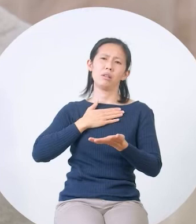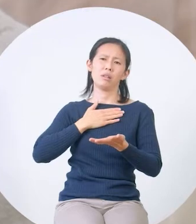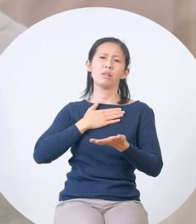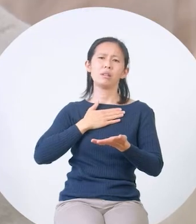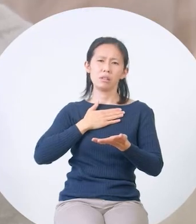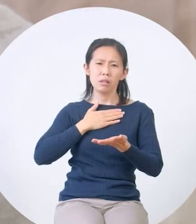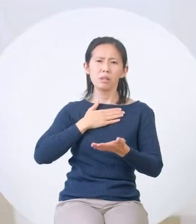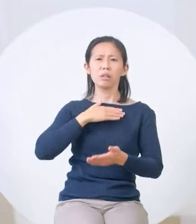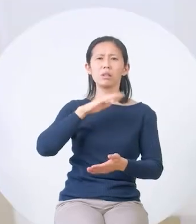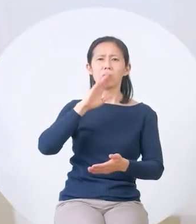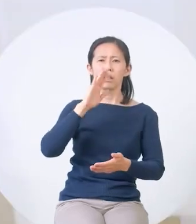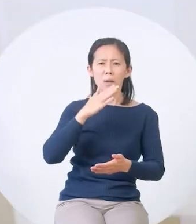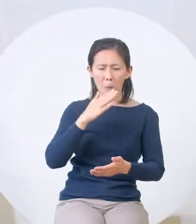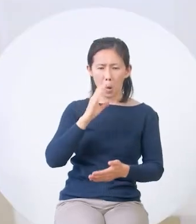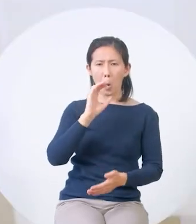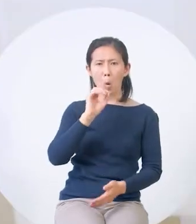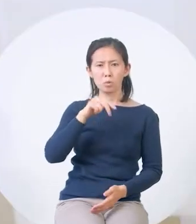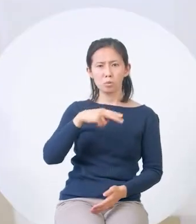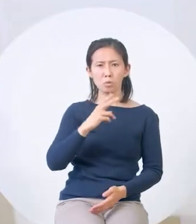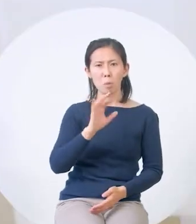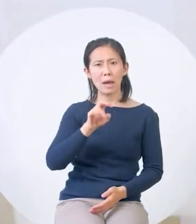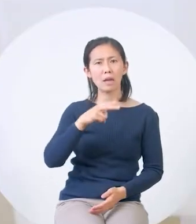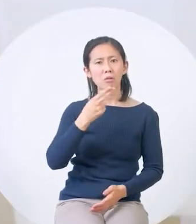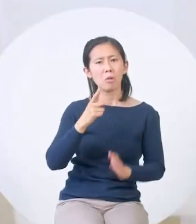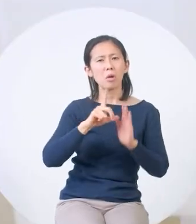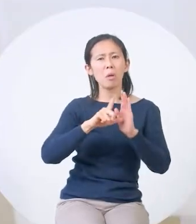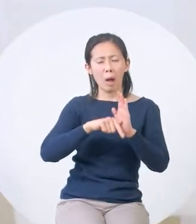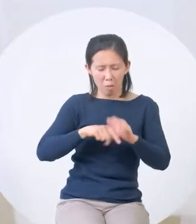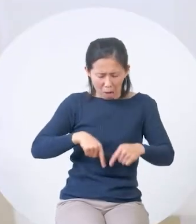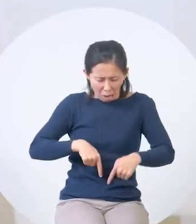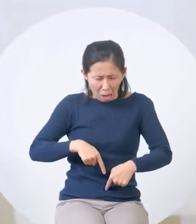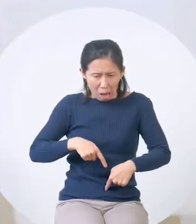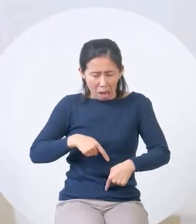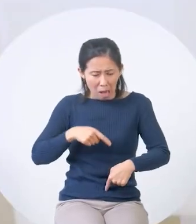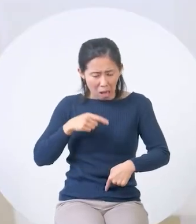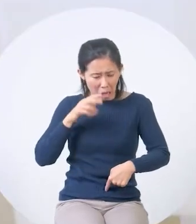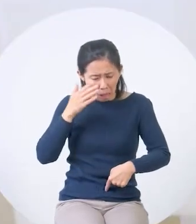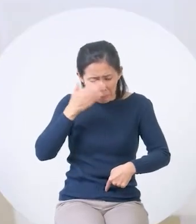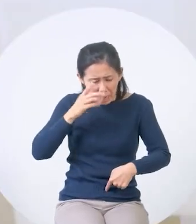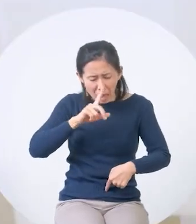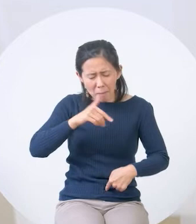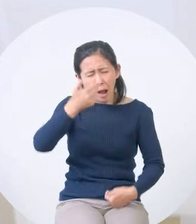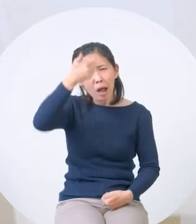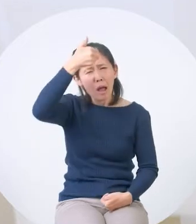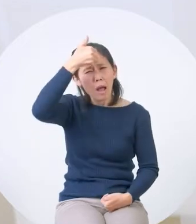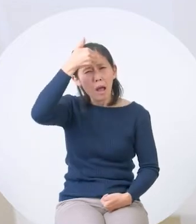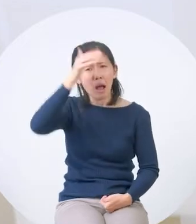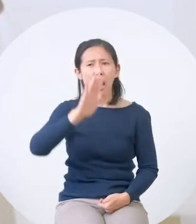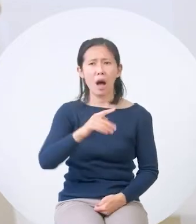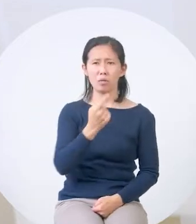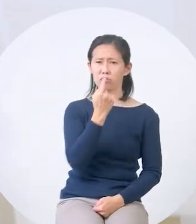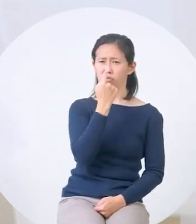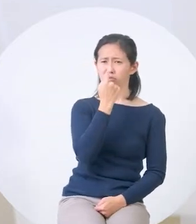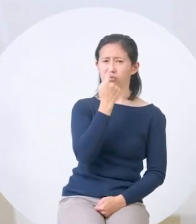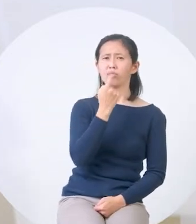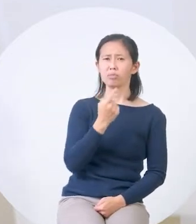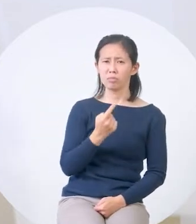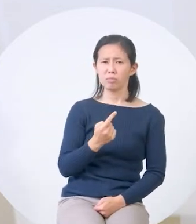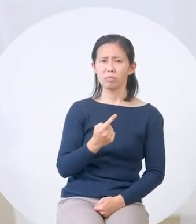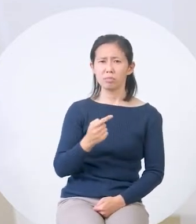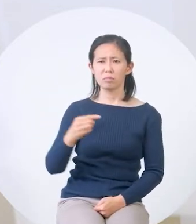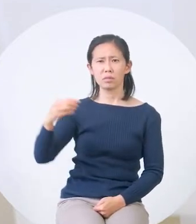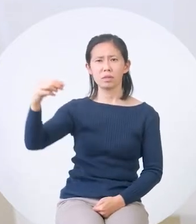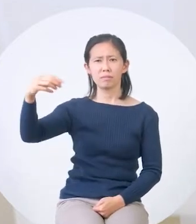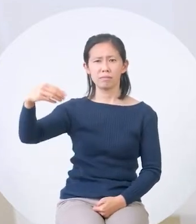って分かるんですけど、ストレートの方がここの腹部が見えないと逆に困るみたいな方がいて、こうちょっと四隅